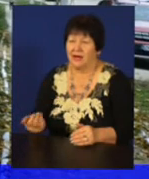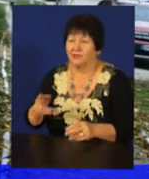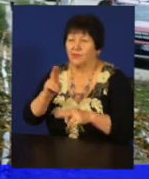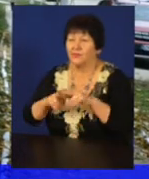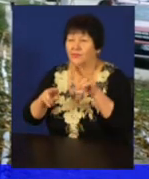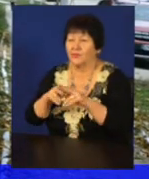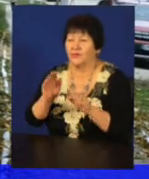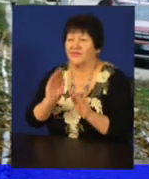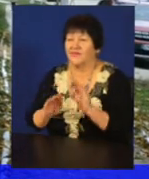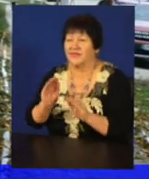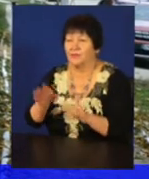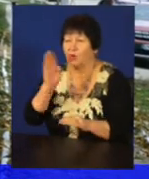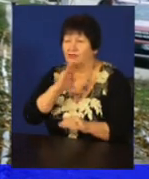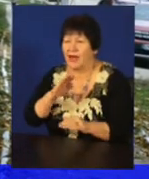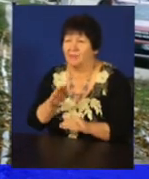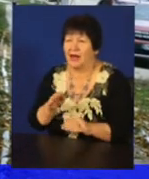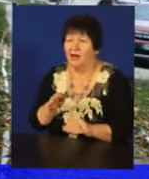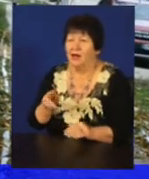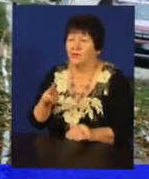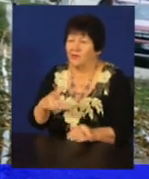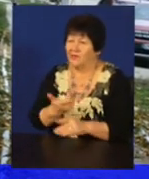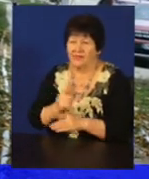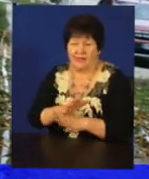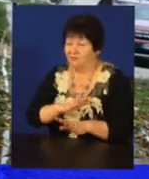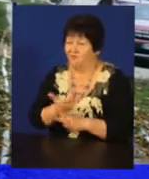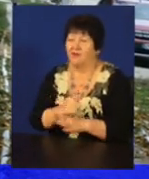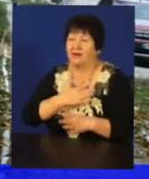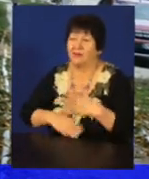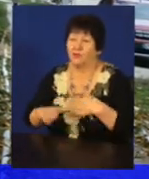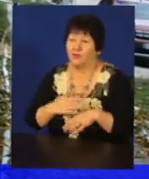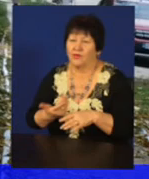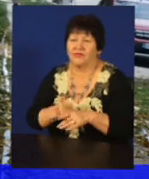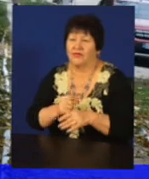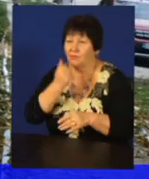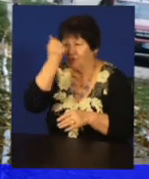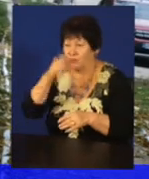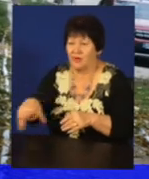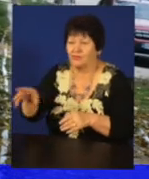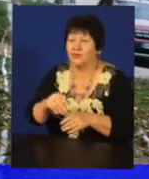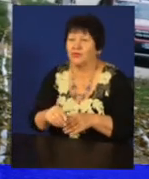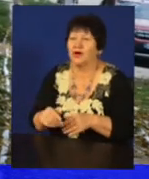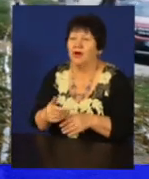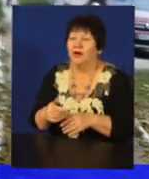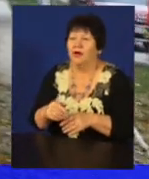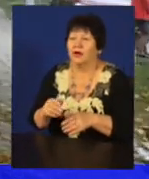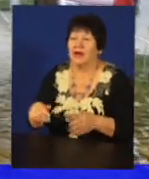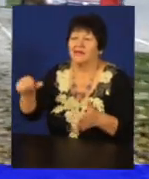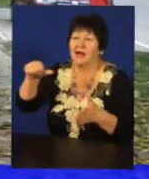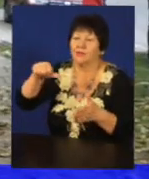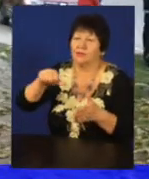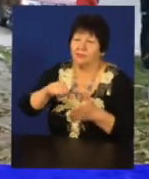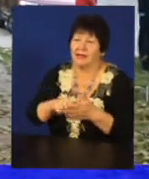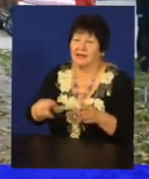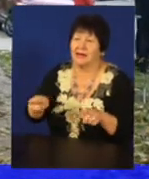construcției sistemului de apă potabilă. Suntem foarte bucuroși și mulțumim tuturor celor care s-au implicat în